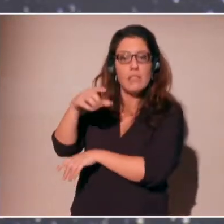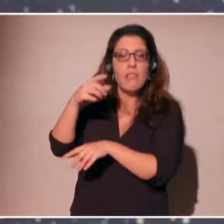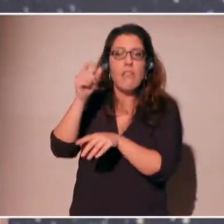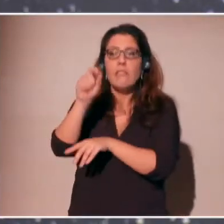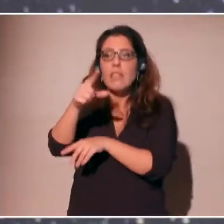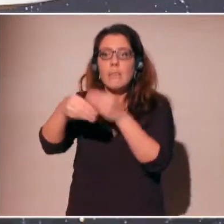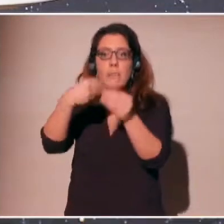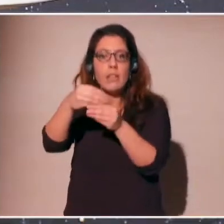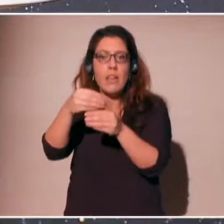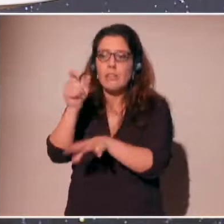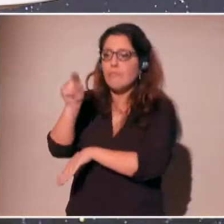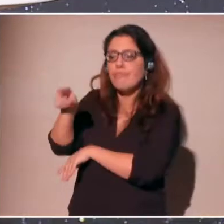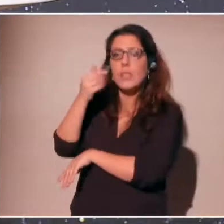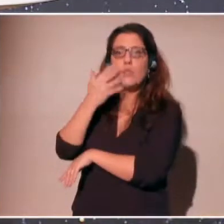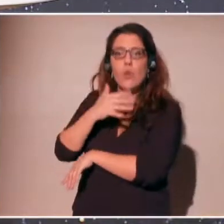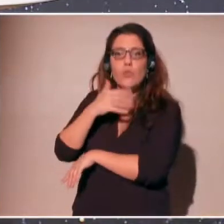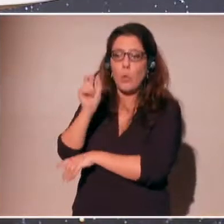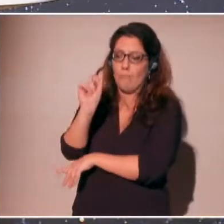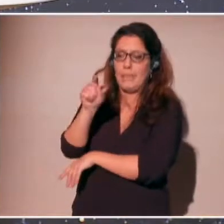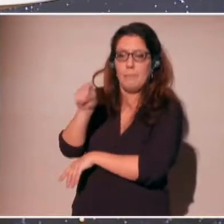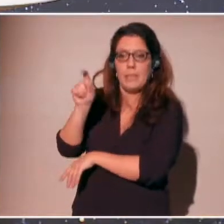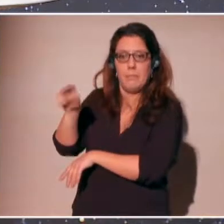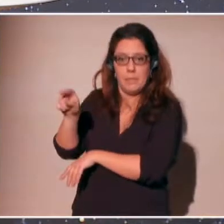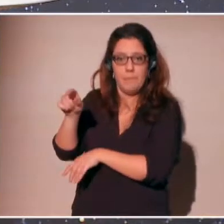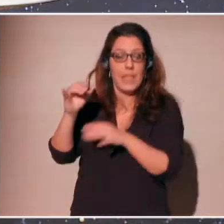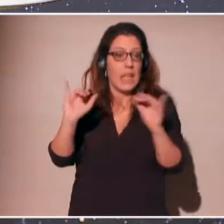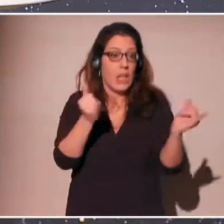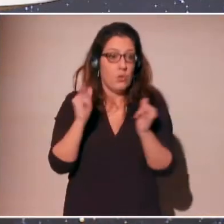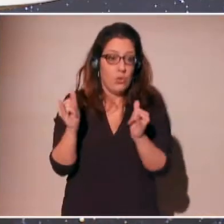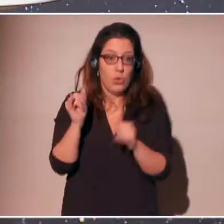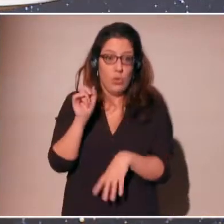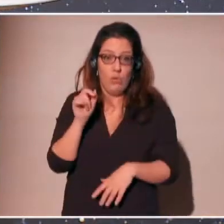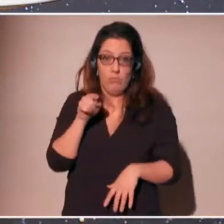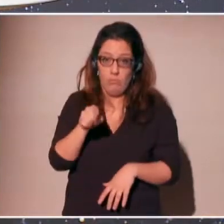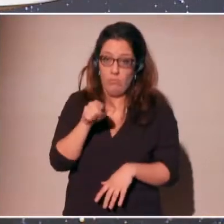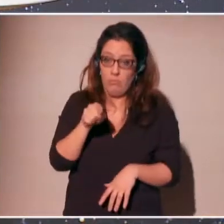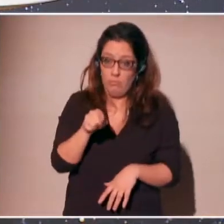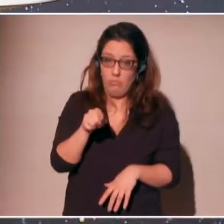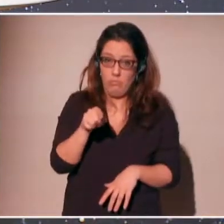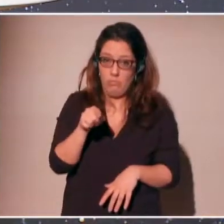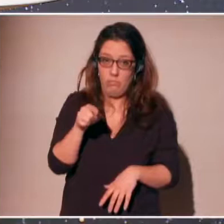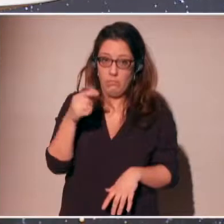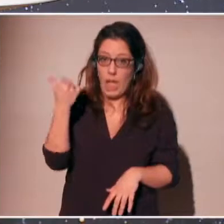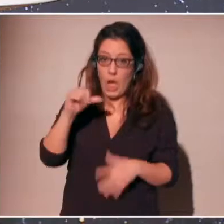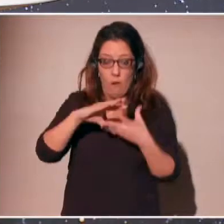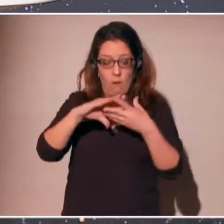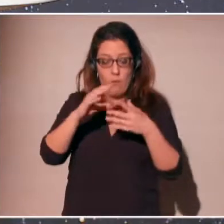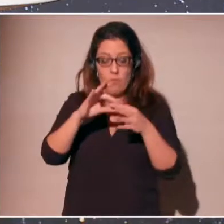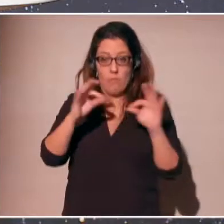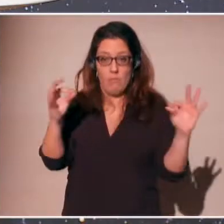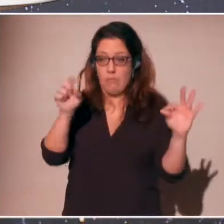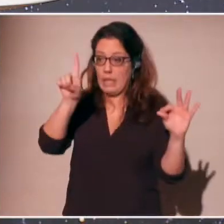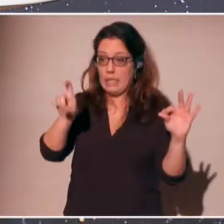cette chanson, etc. Et donc ce jeu qui s'appelle Jeopardy ne pose qu'une seule forme de question